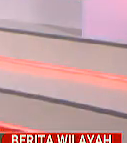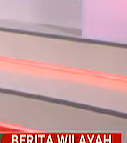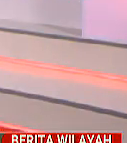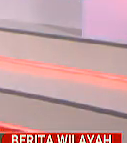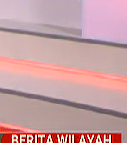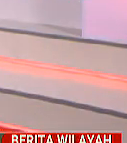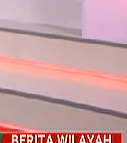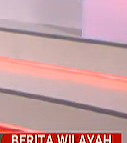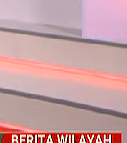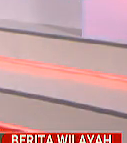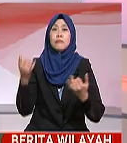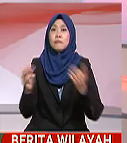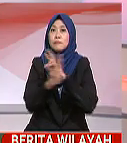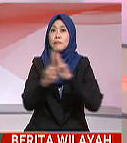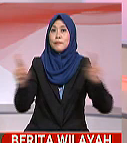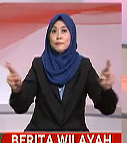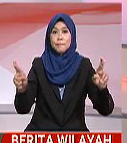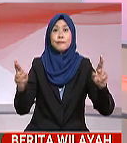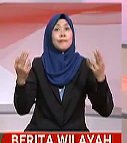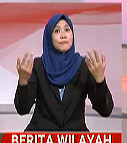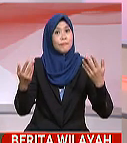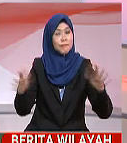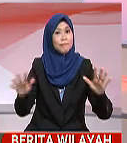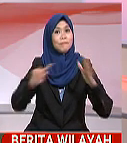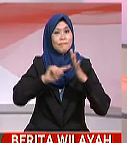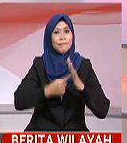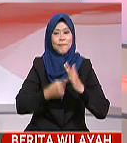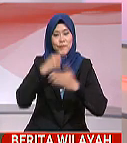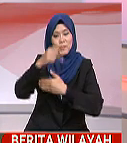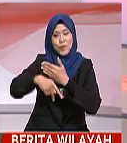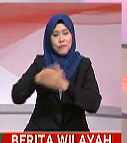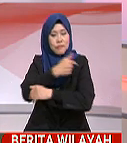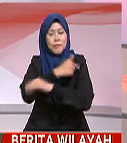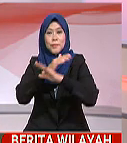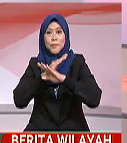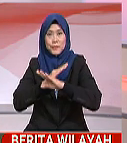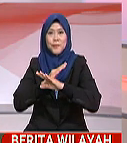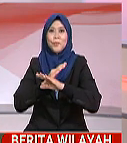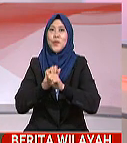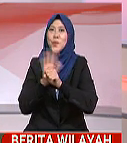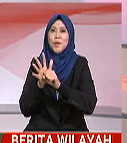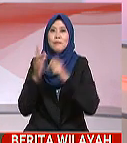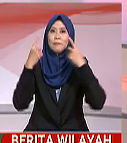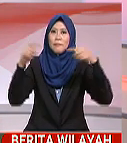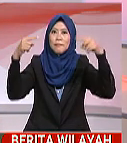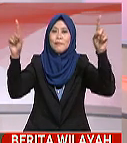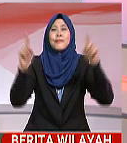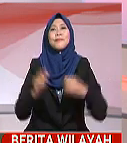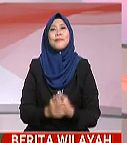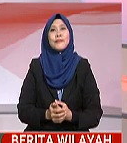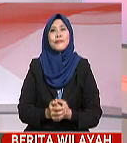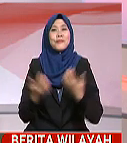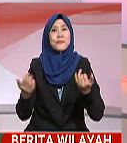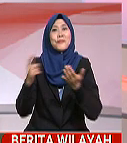Baik, di Sabah, beberapa langkah persiapan telah diambil bagi memastikan program imunisasi COVID-19 berjaya. Dan untuk mengikuti